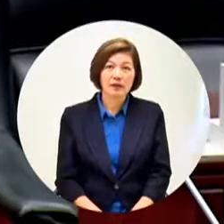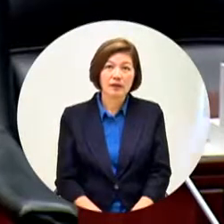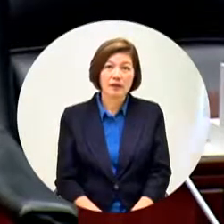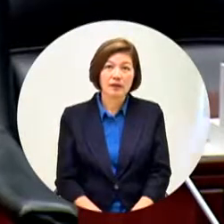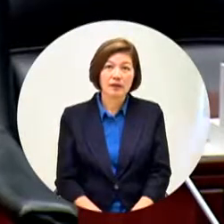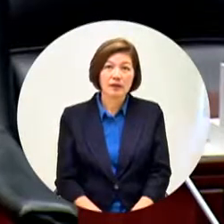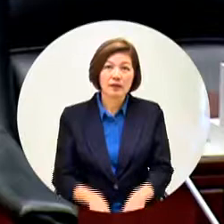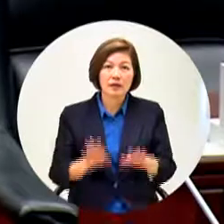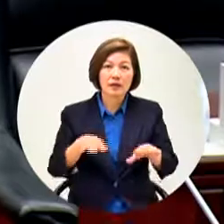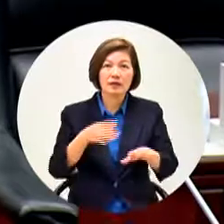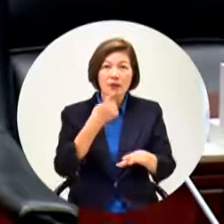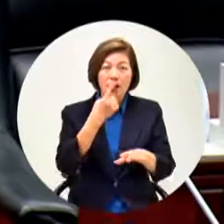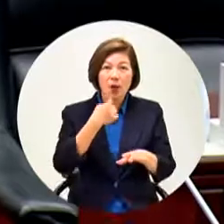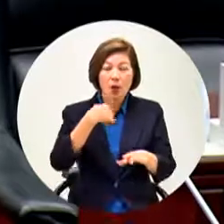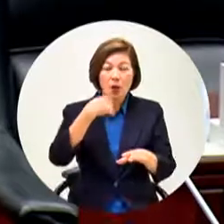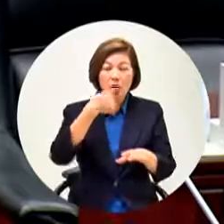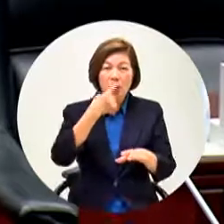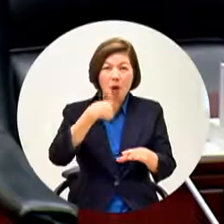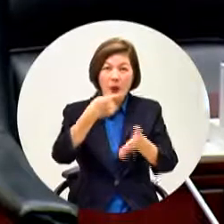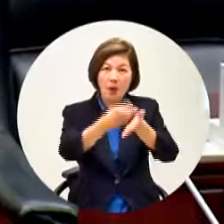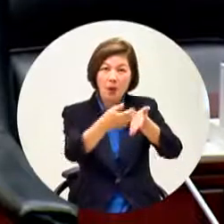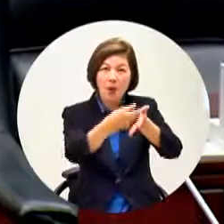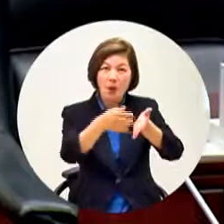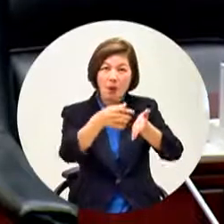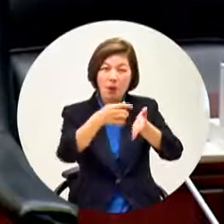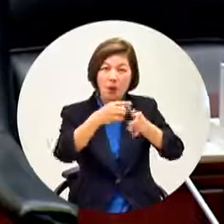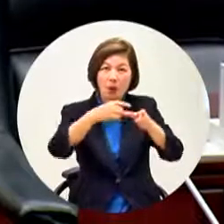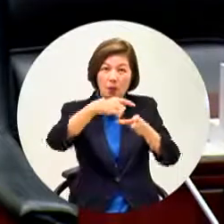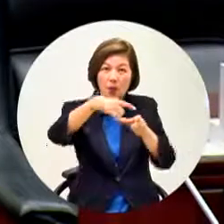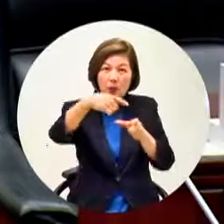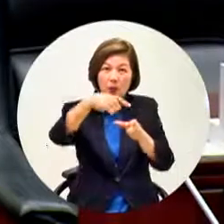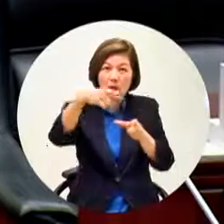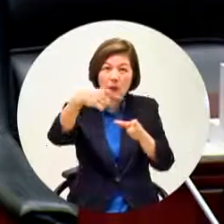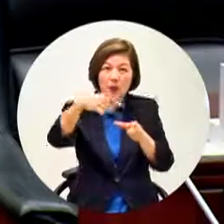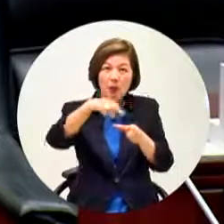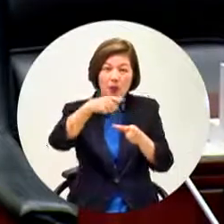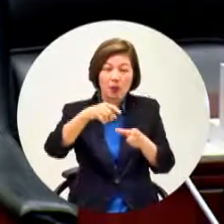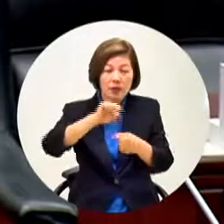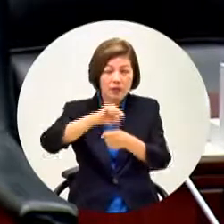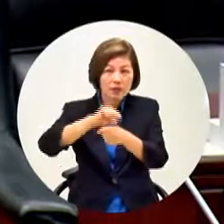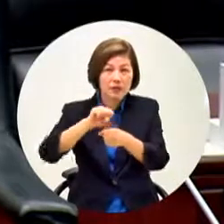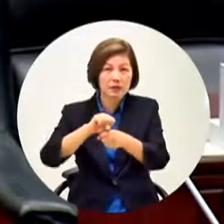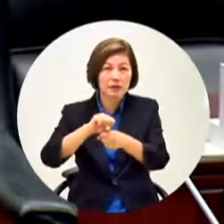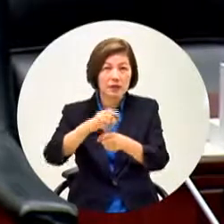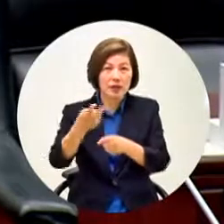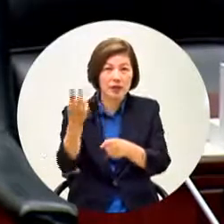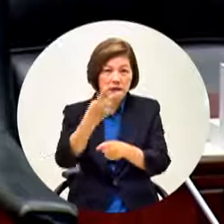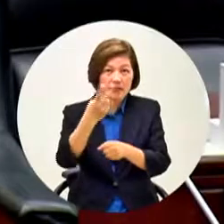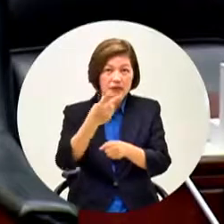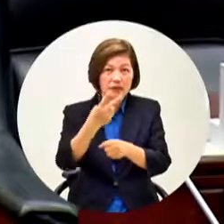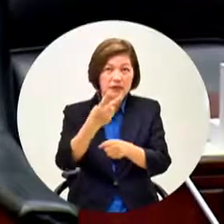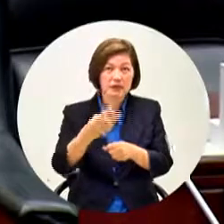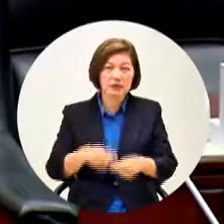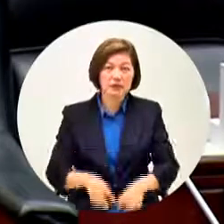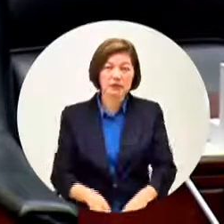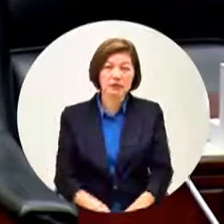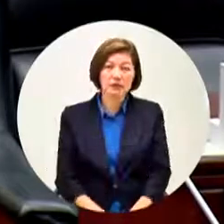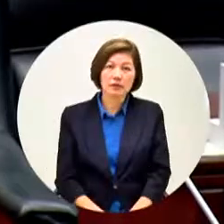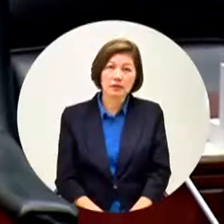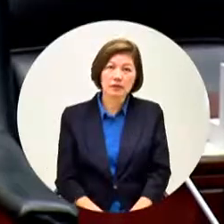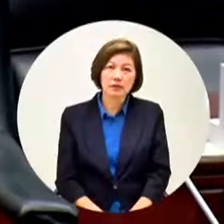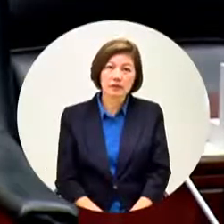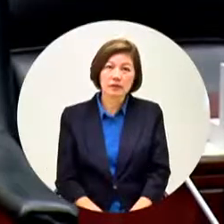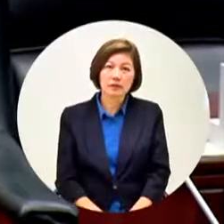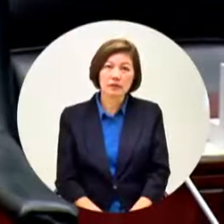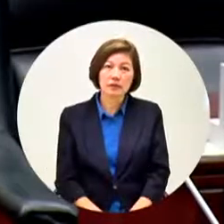进画红个啊。敢若是要搁增加两支箱岩，对不对？吼、哦、啊，这